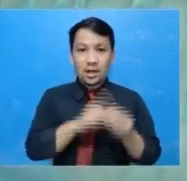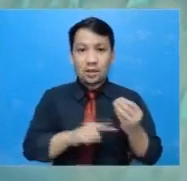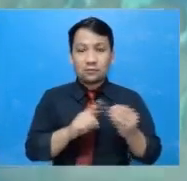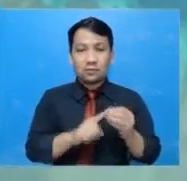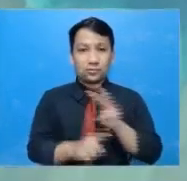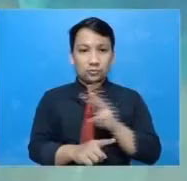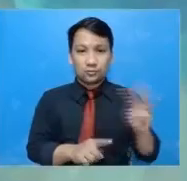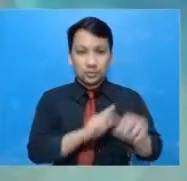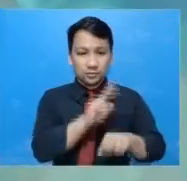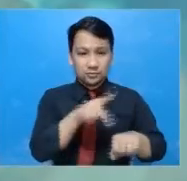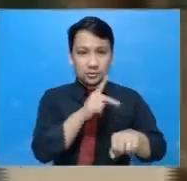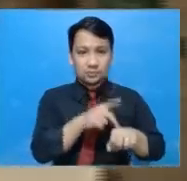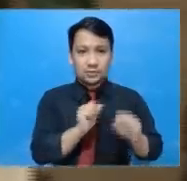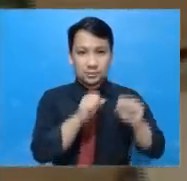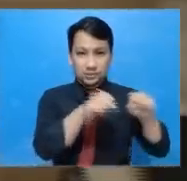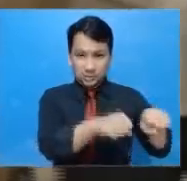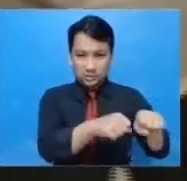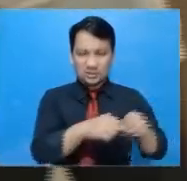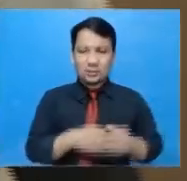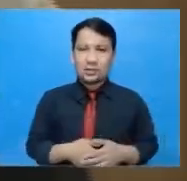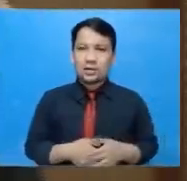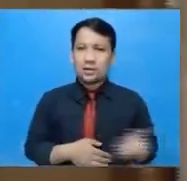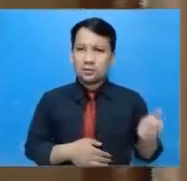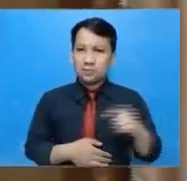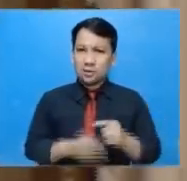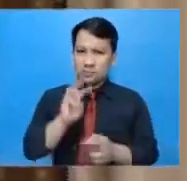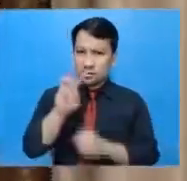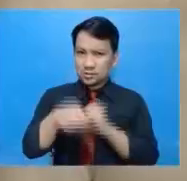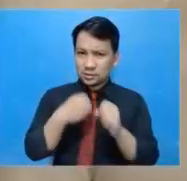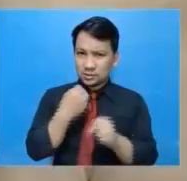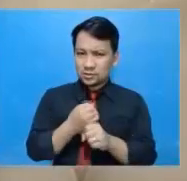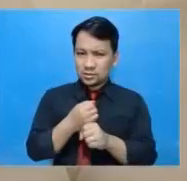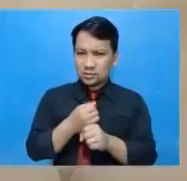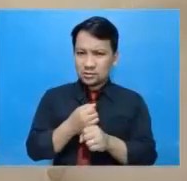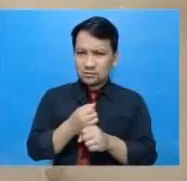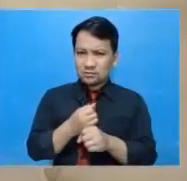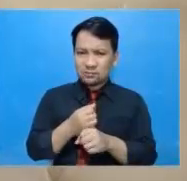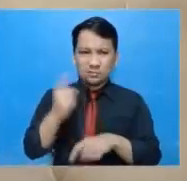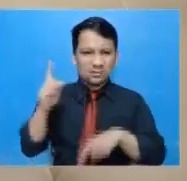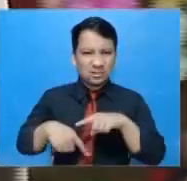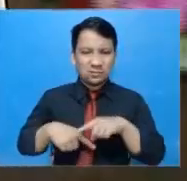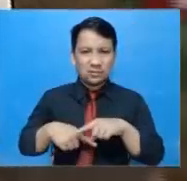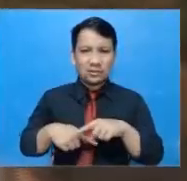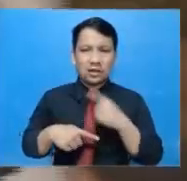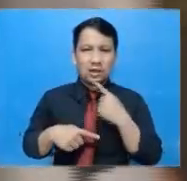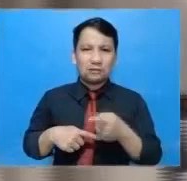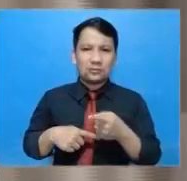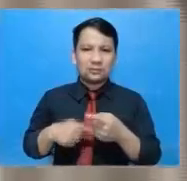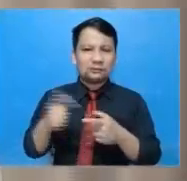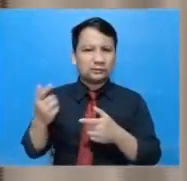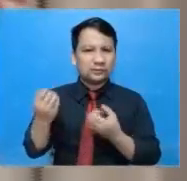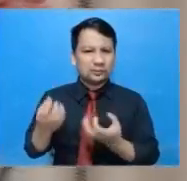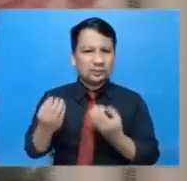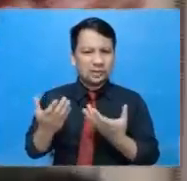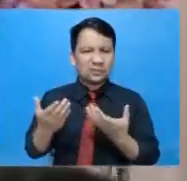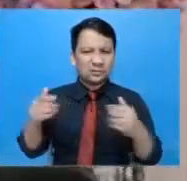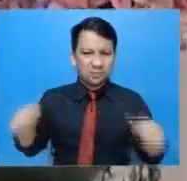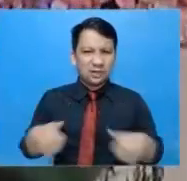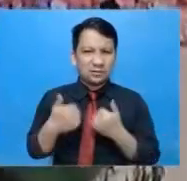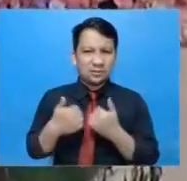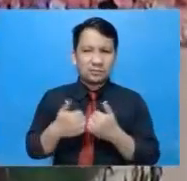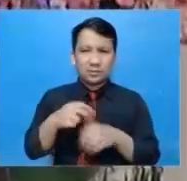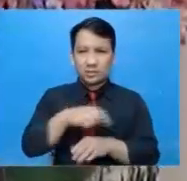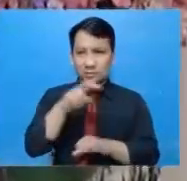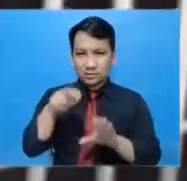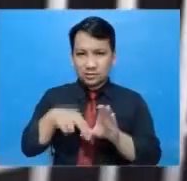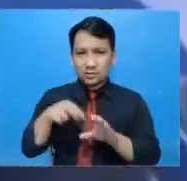sa West Philippine Sea. Pero ang 6 na taong panunungkulan ni Pinoy, nabalot din ng kaliwat ka ng trahedya. Kauupo pa lang niya